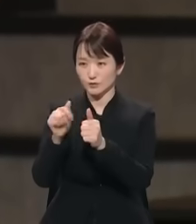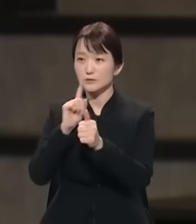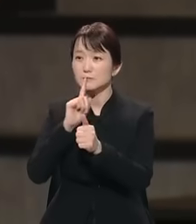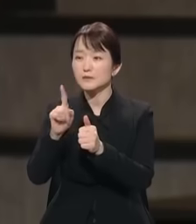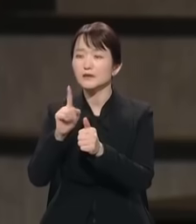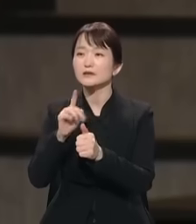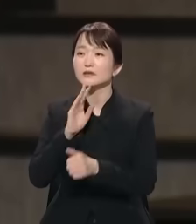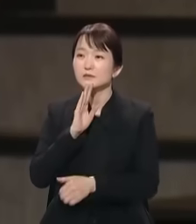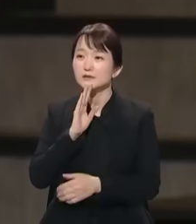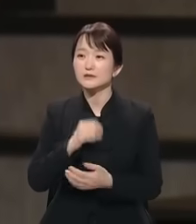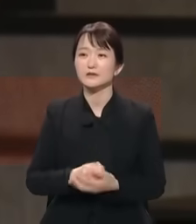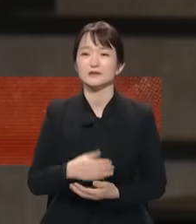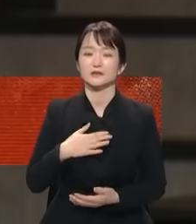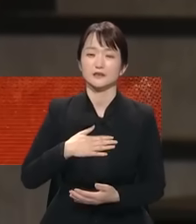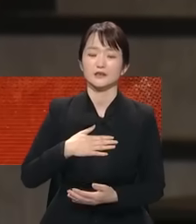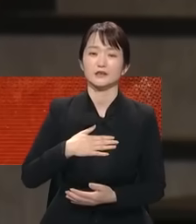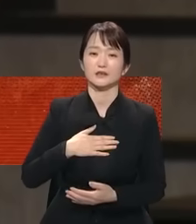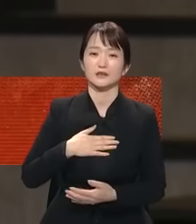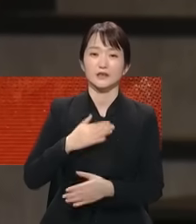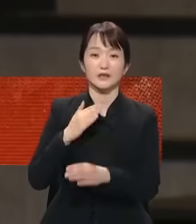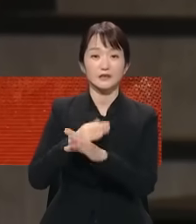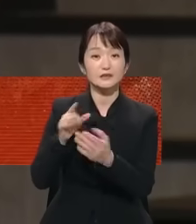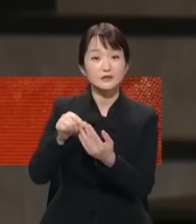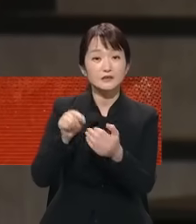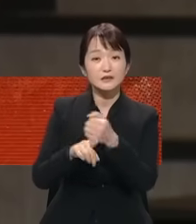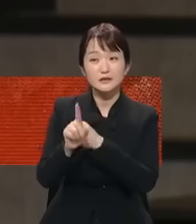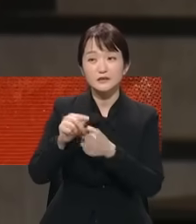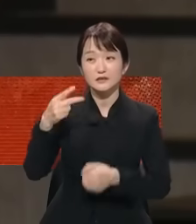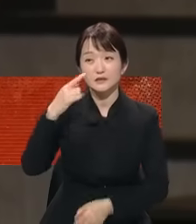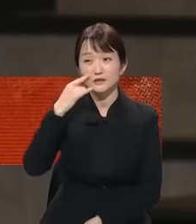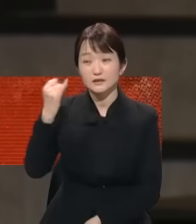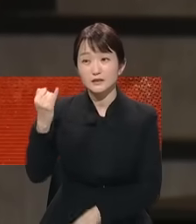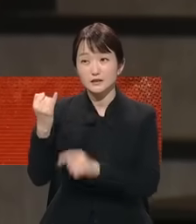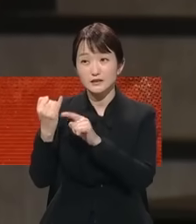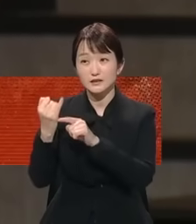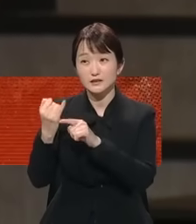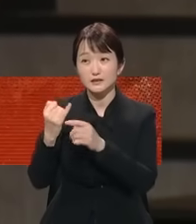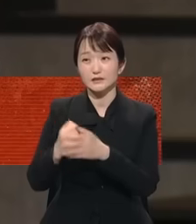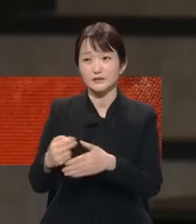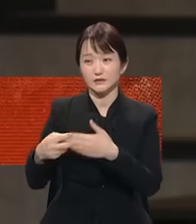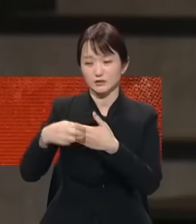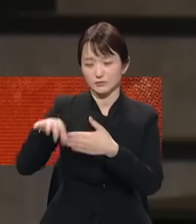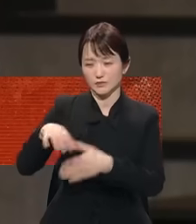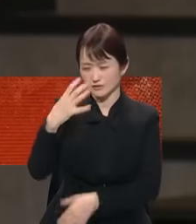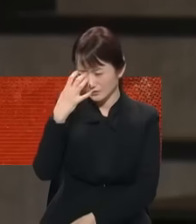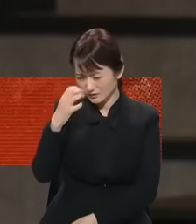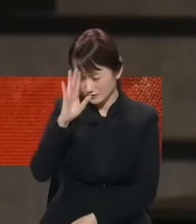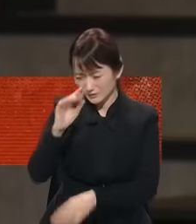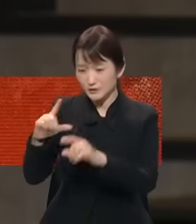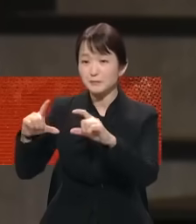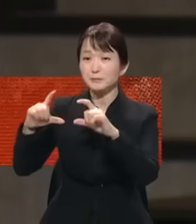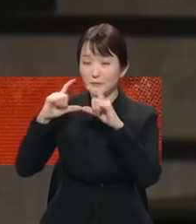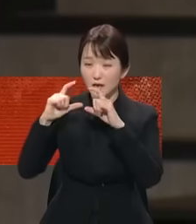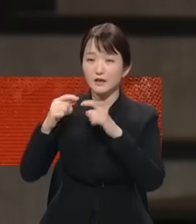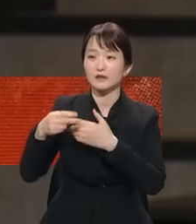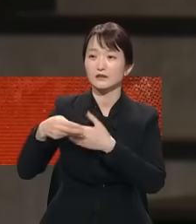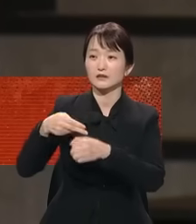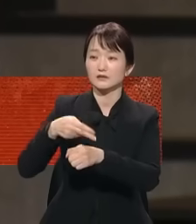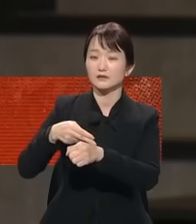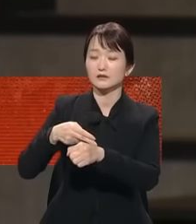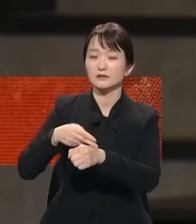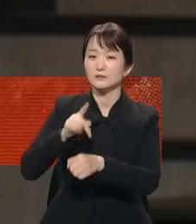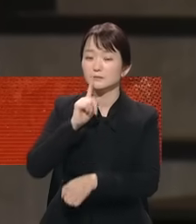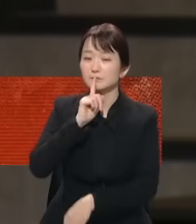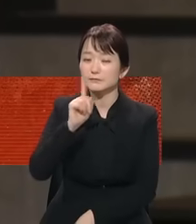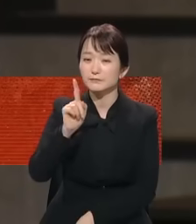근데 제가 왜 여기다 손을 들었냐면 지금 보면은 시어머니께서 병원에서 우울증 진단을 받으셨고 그다음에 의사가